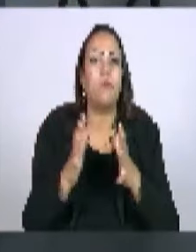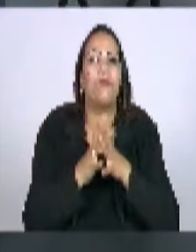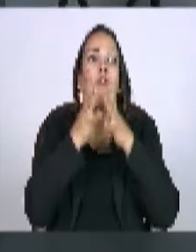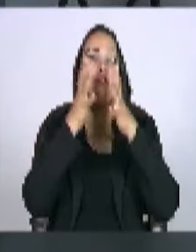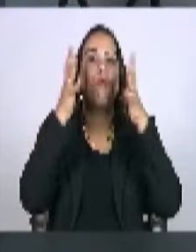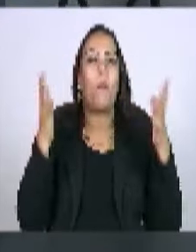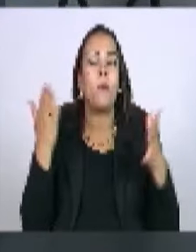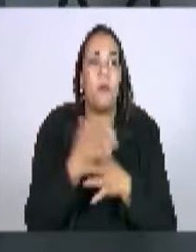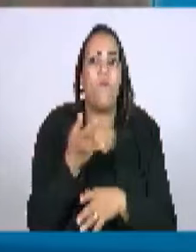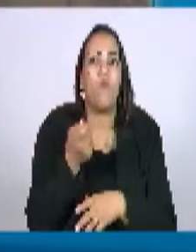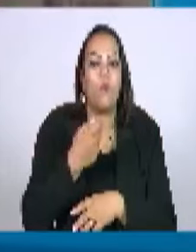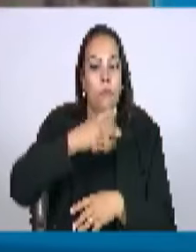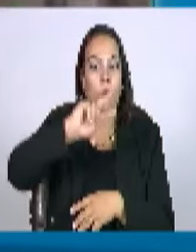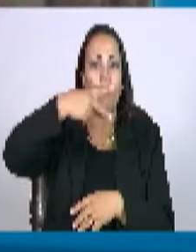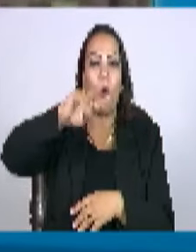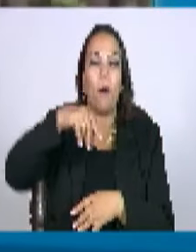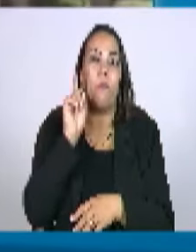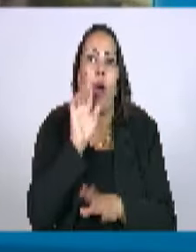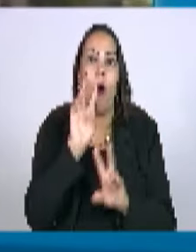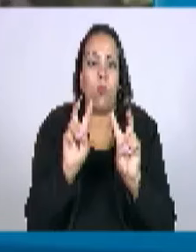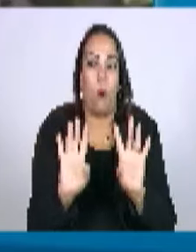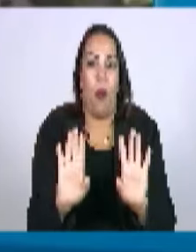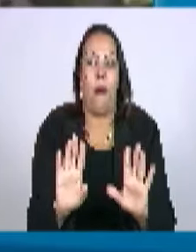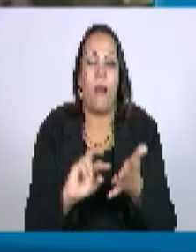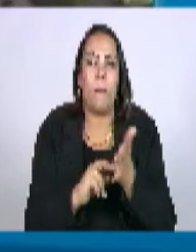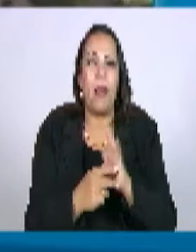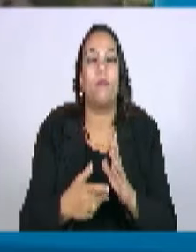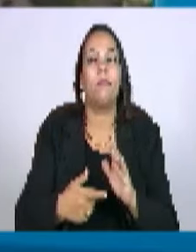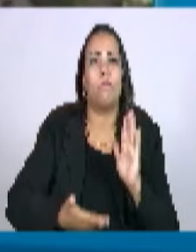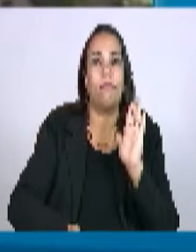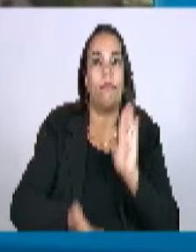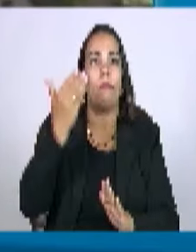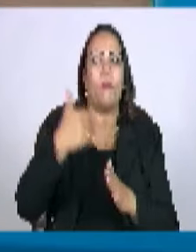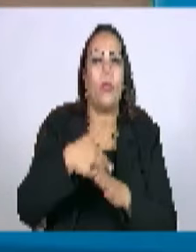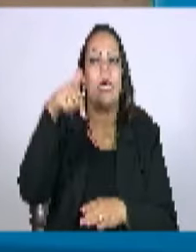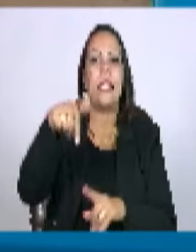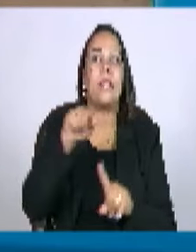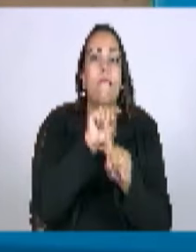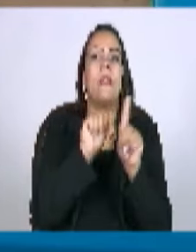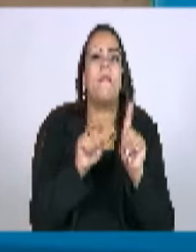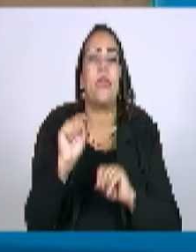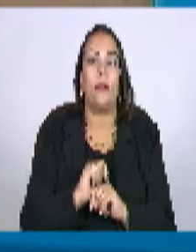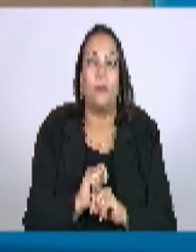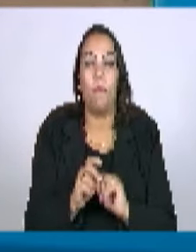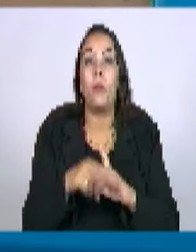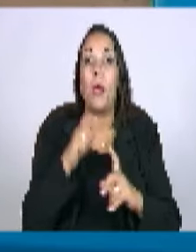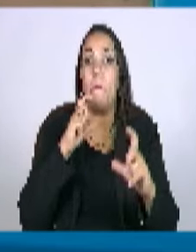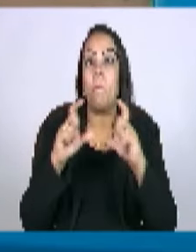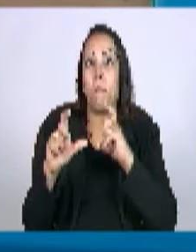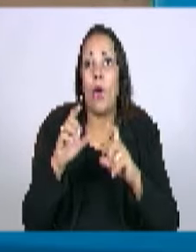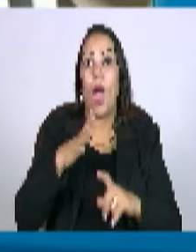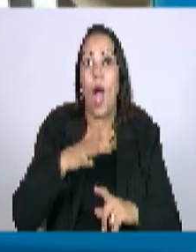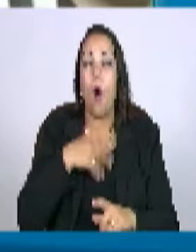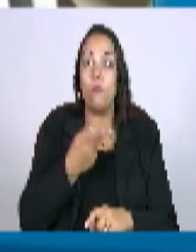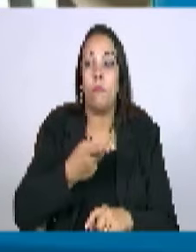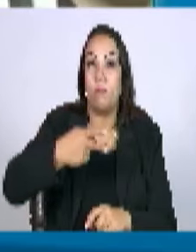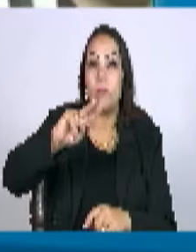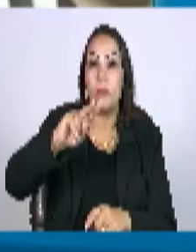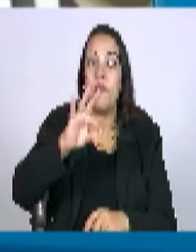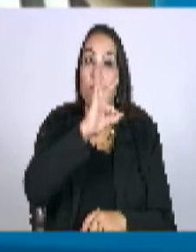ارتفاع الاسعار فالبنك المركزي اراد برفع سعر